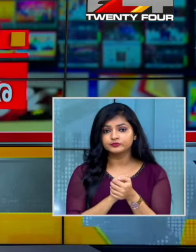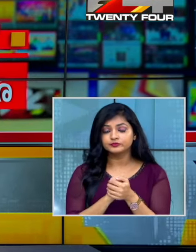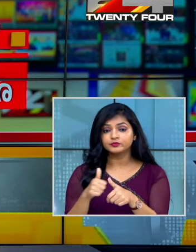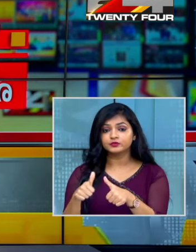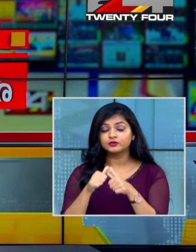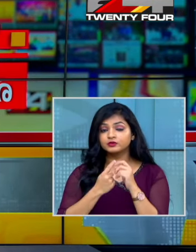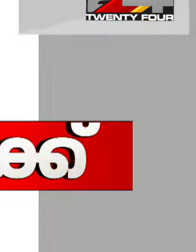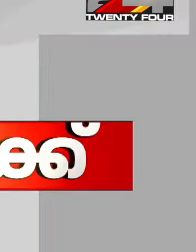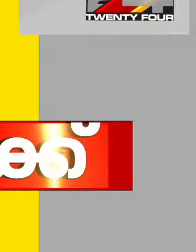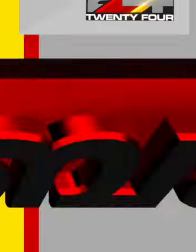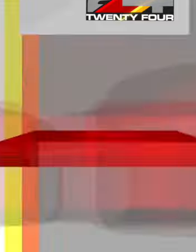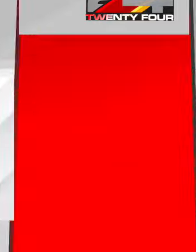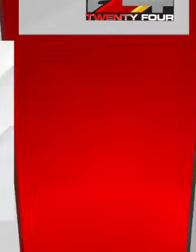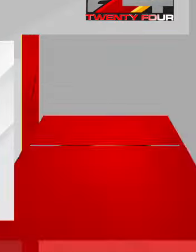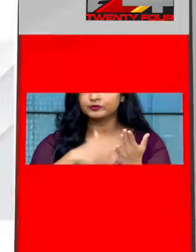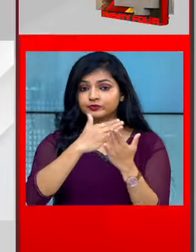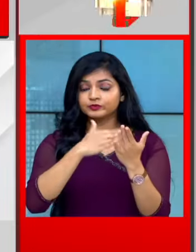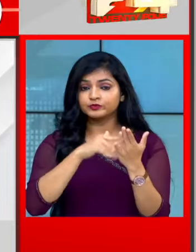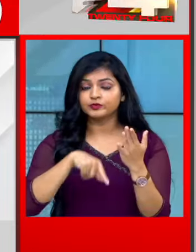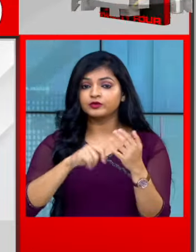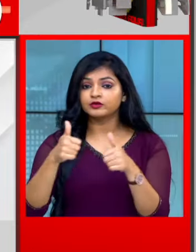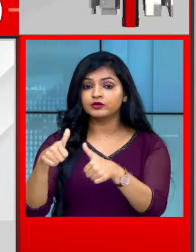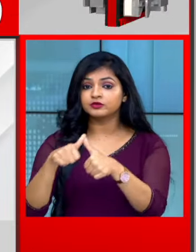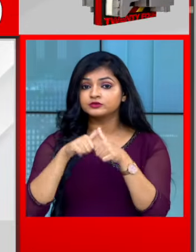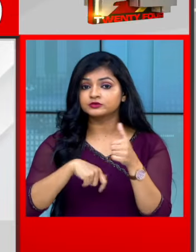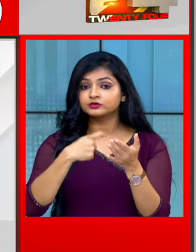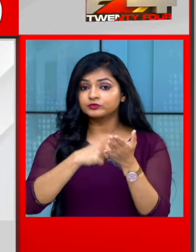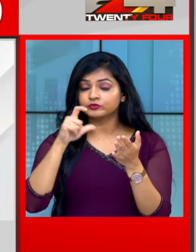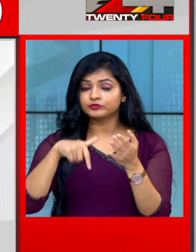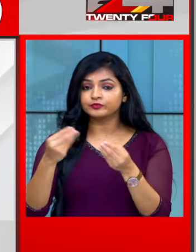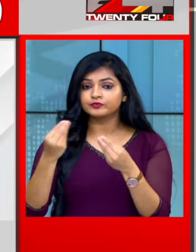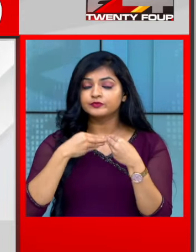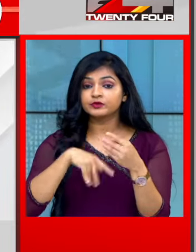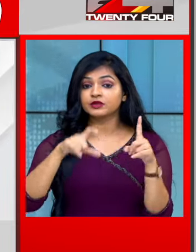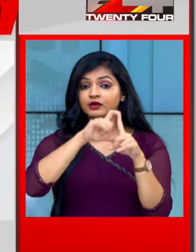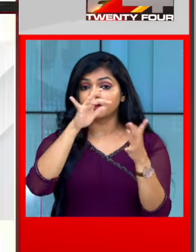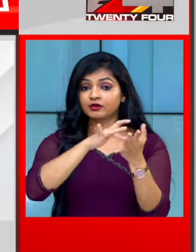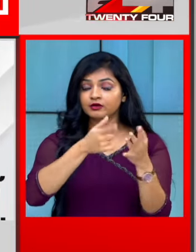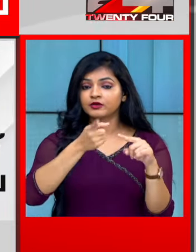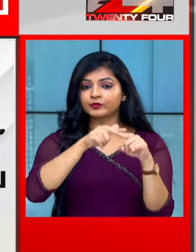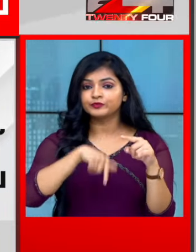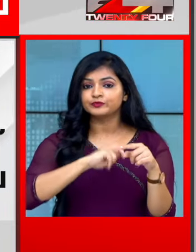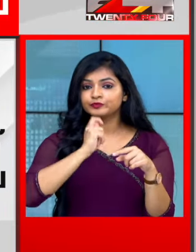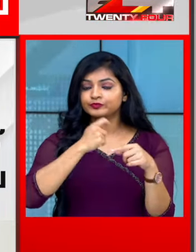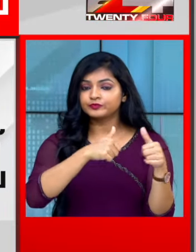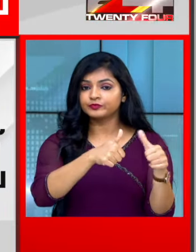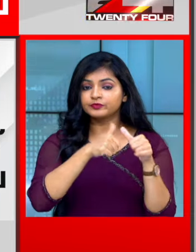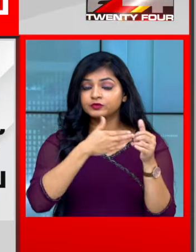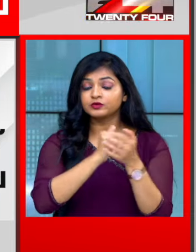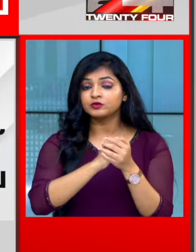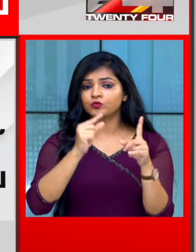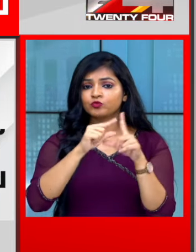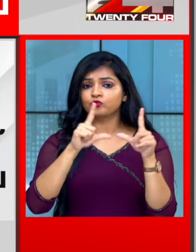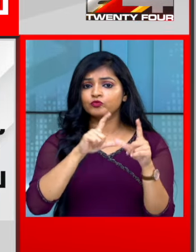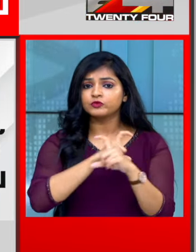പ്രജിൻ, ഇന്നലെയാണ് ഈ വിഷയത്തിൽ ഒരു പ്രതികരണം രമേശ് ചെന്നിത്തലയുടെ ഭാഗത്തുനിന്നും ഉണ്ടായത്. ഡൽഹിയിൽ വെച്ചായിരുന്നു ഈ പ്രതികരണം ഉണ്ടായത്. രേഖകൾ സഹിതമായിരുന്നു ഇന്നലെ രമേശ്